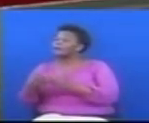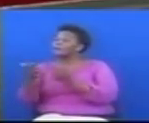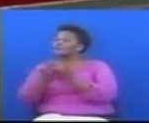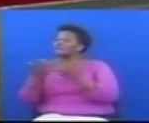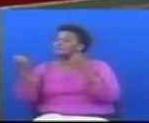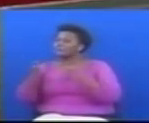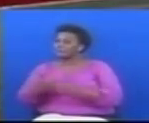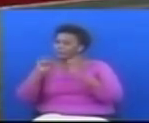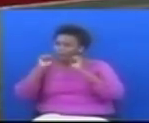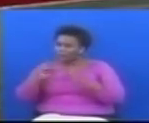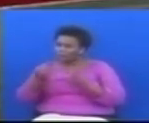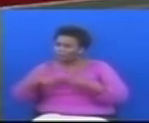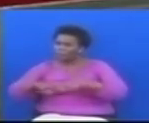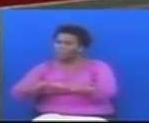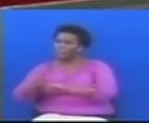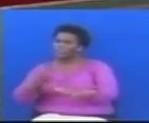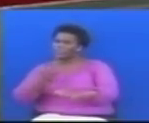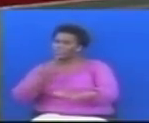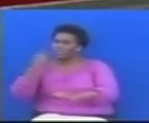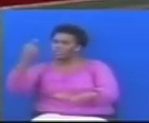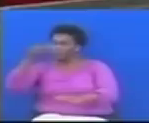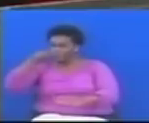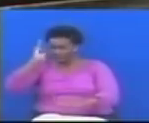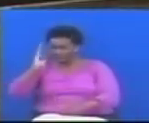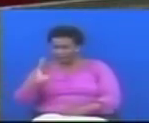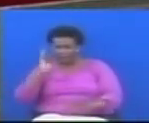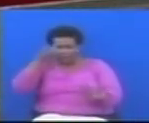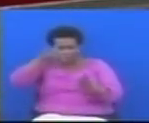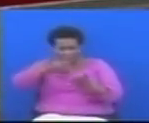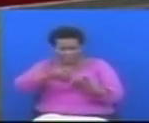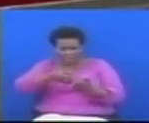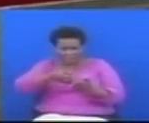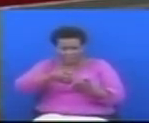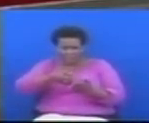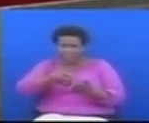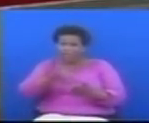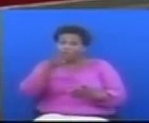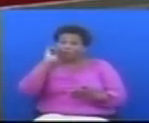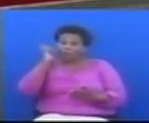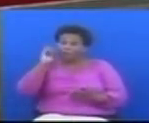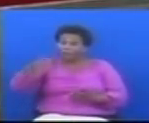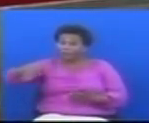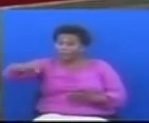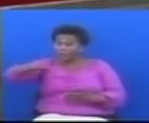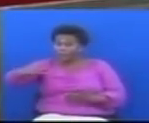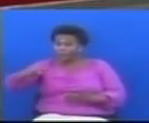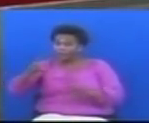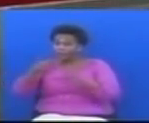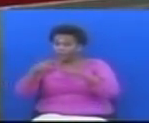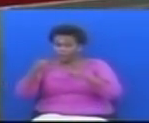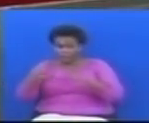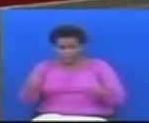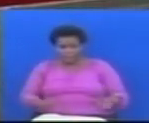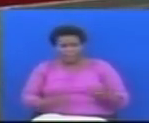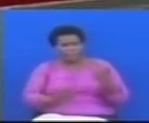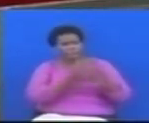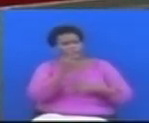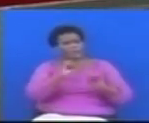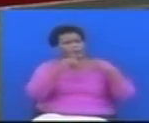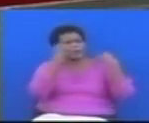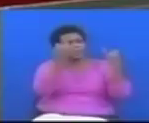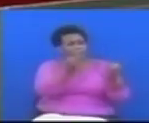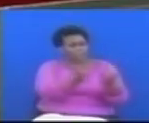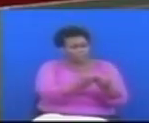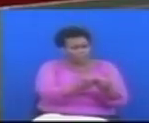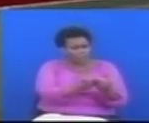agizo la serikali la kuhakikisha wanapofikisha umeme katika maeneo mbalimbali kama pana taasisi za umma, iwe kituo